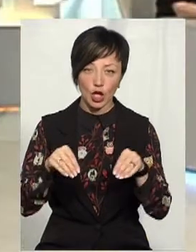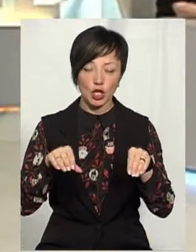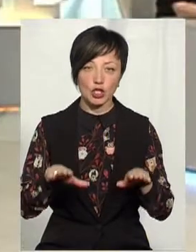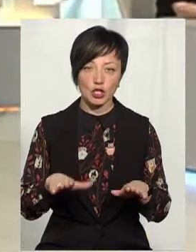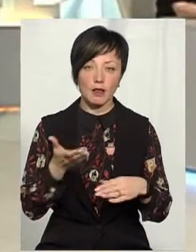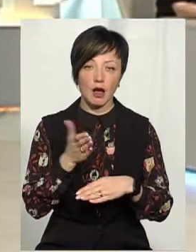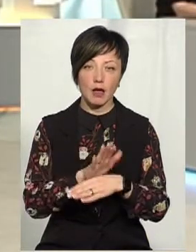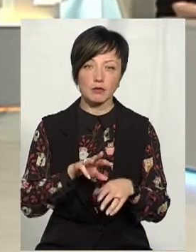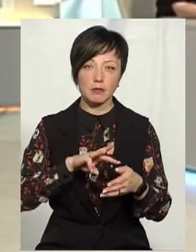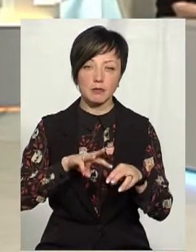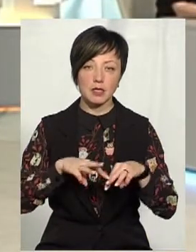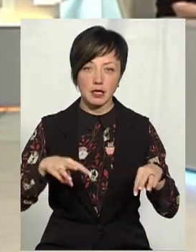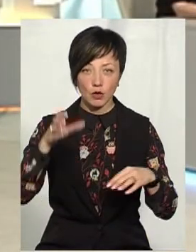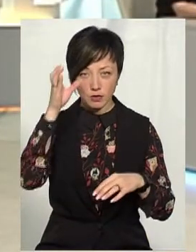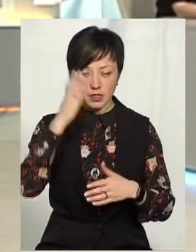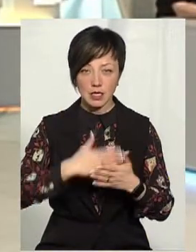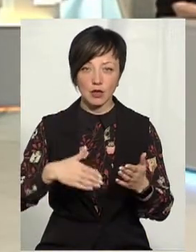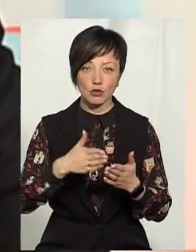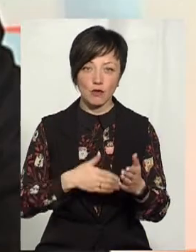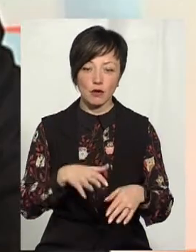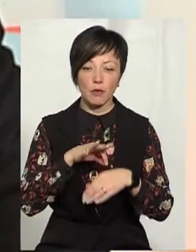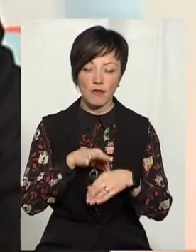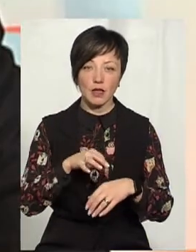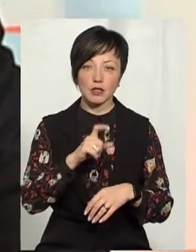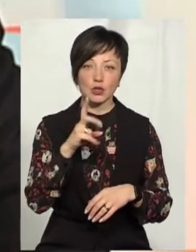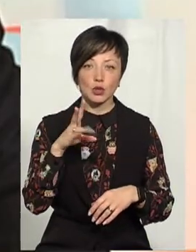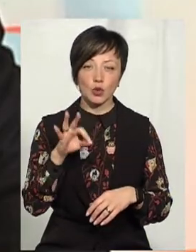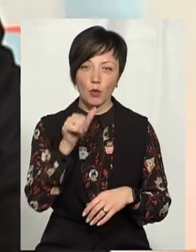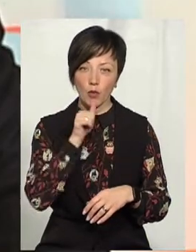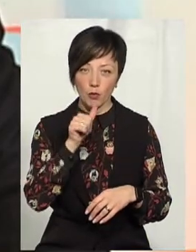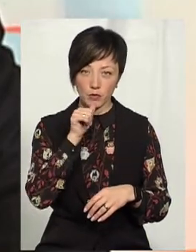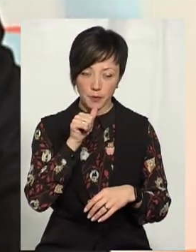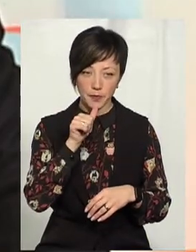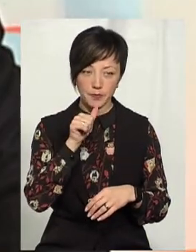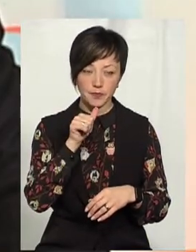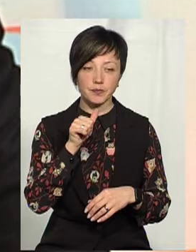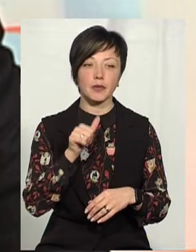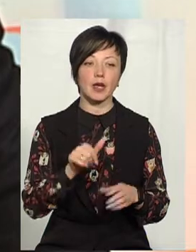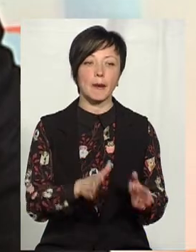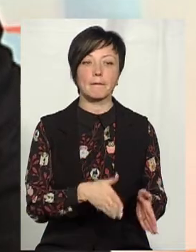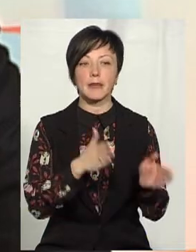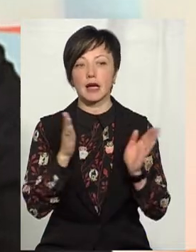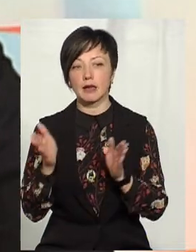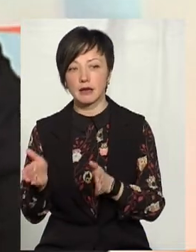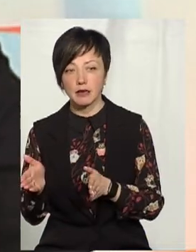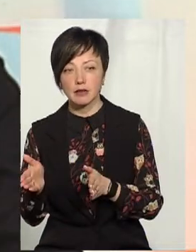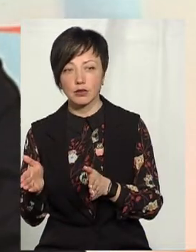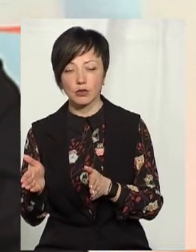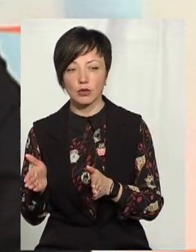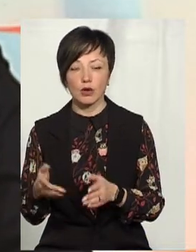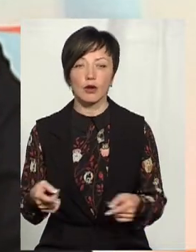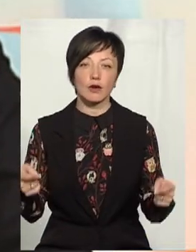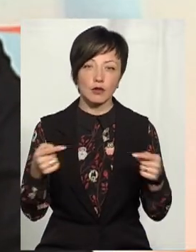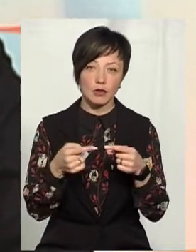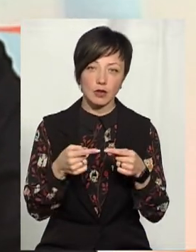Рішенням наказу Міністерства освіти скасовано проведення пробного зовнішнього незалежного оцінювання, і воно перенесено відповідно